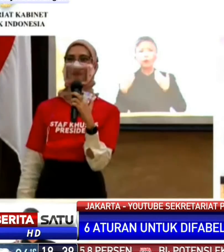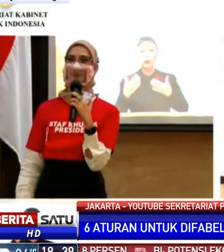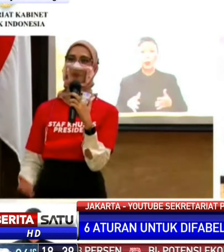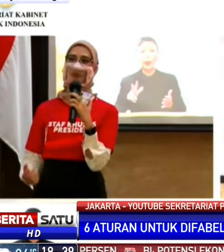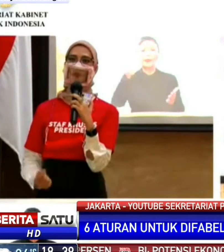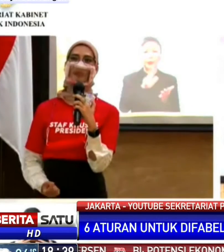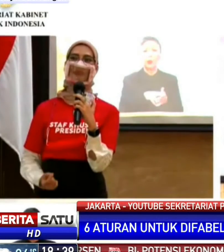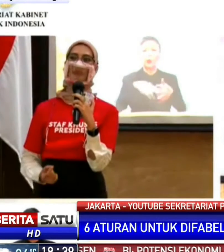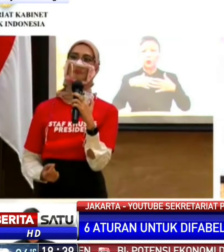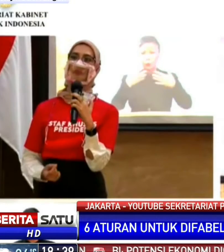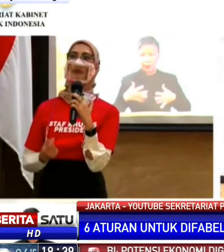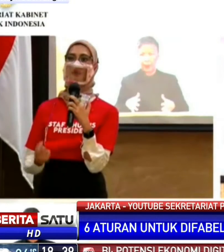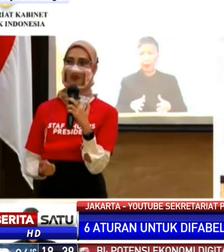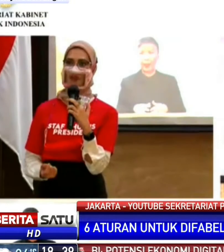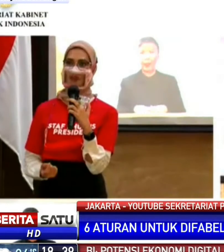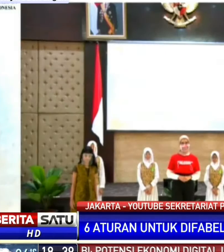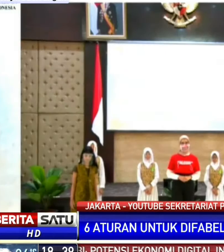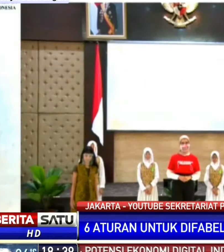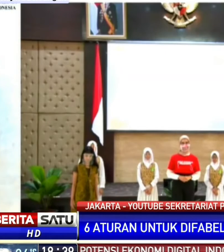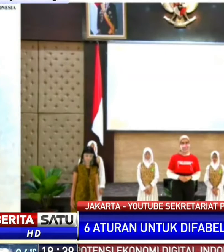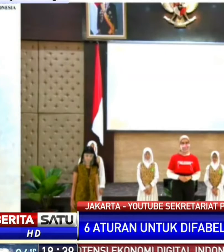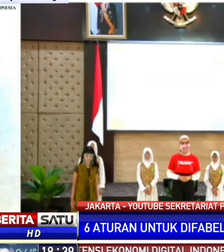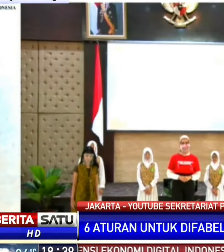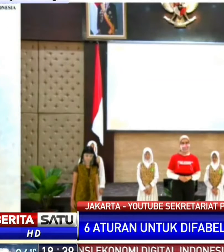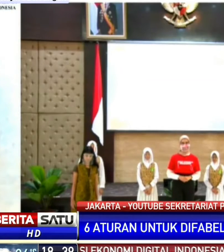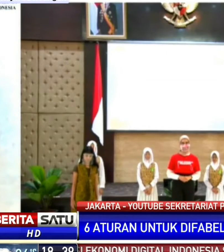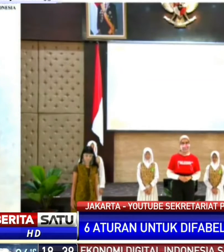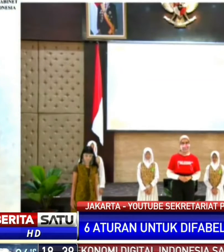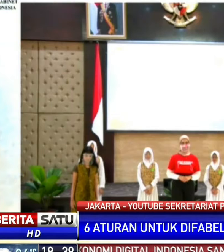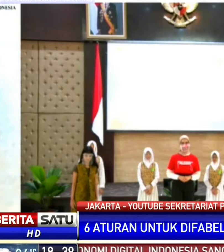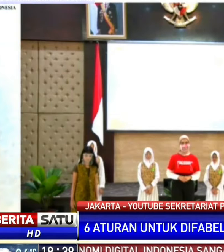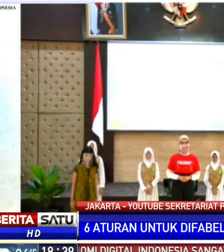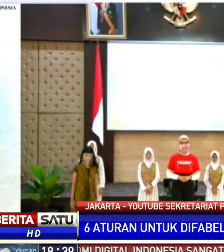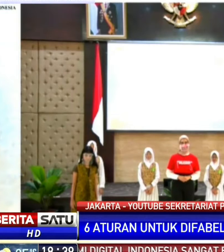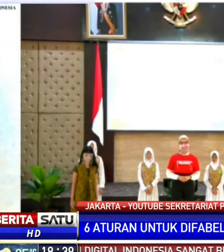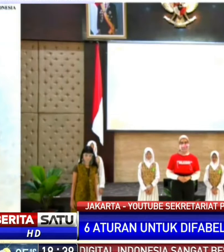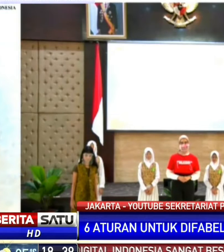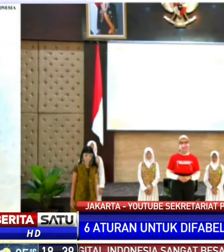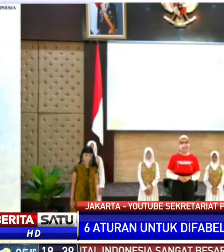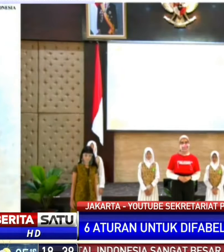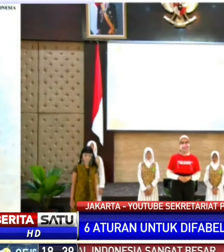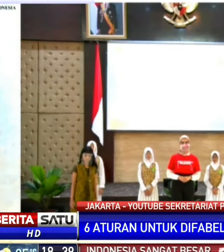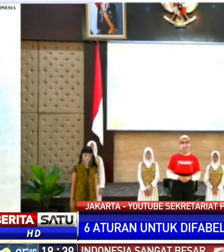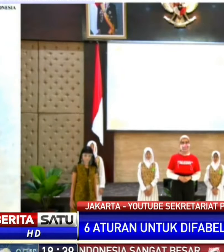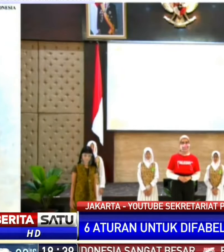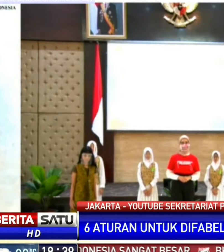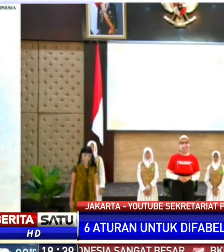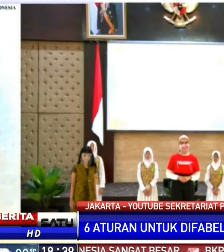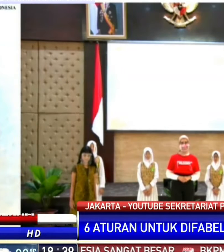diteken Jokowi terkait syarat dan tata cara pemberian penghargaan terhadap pemenuhan hak penyandang